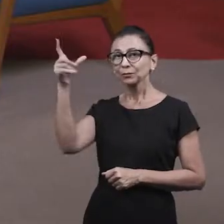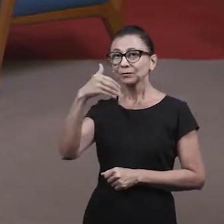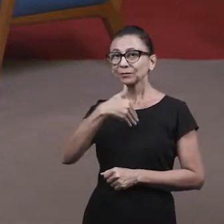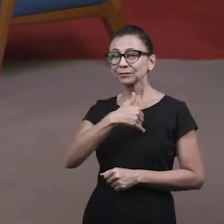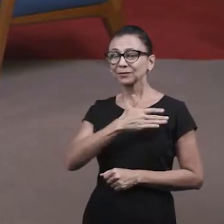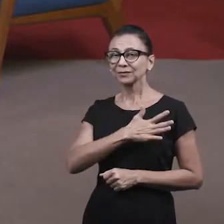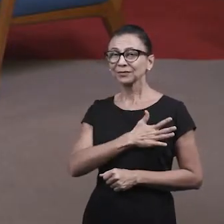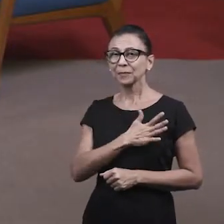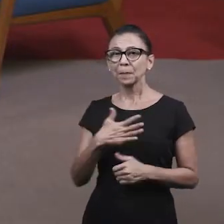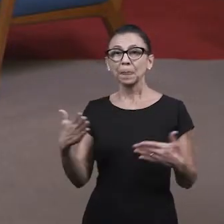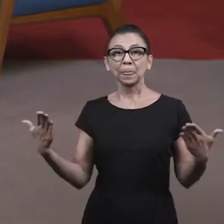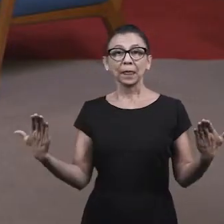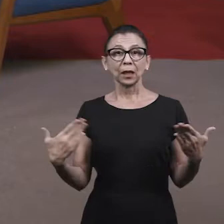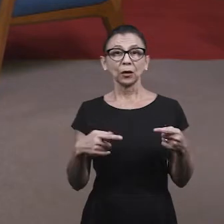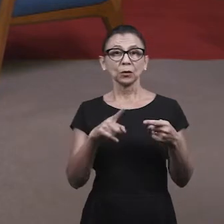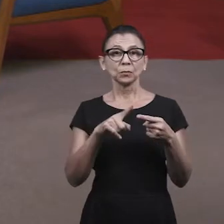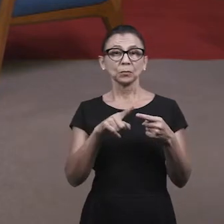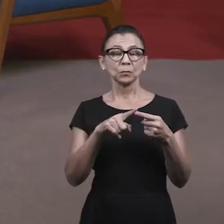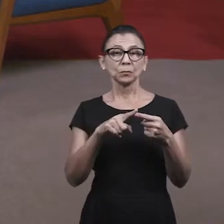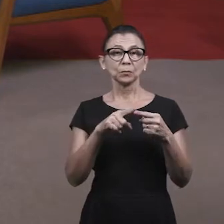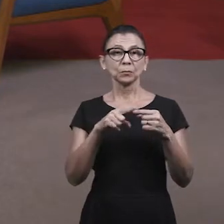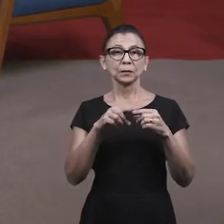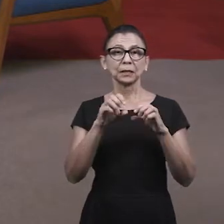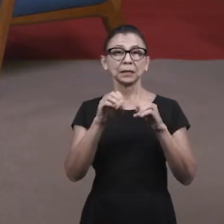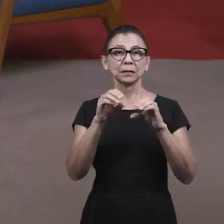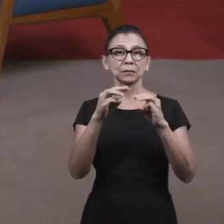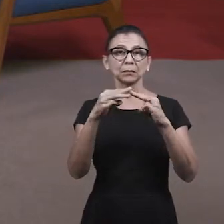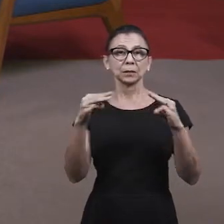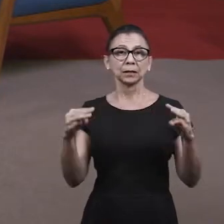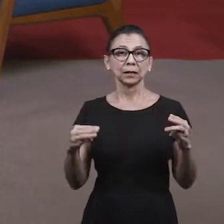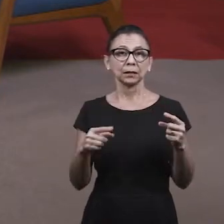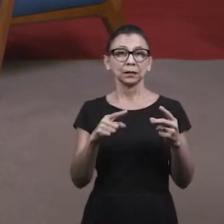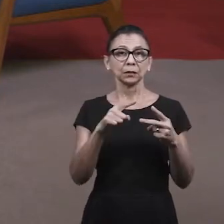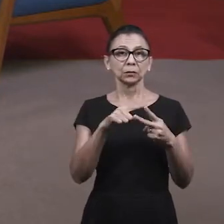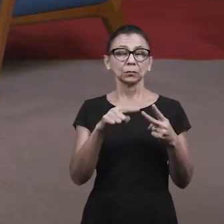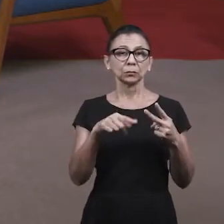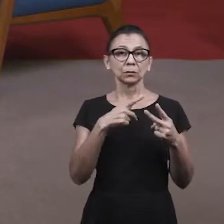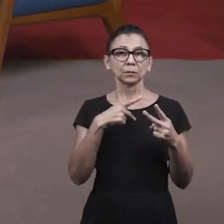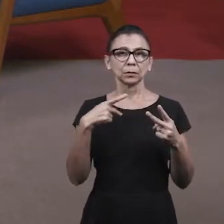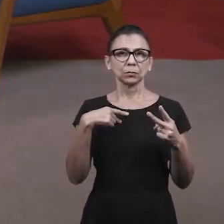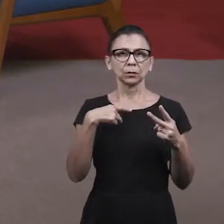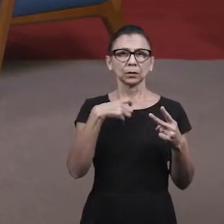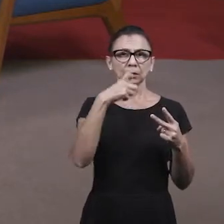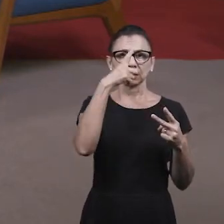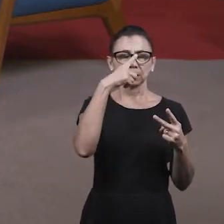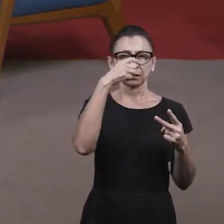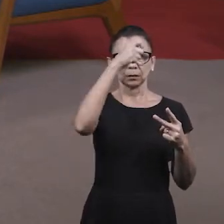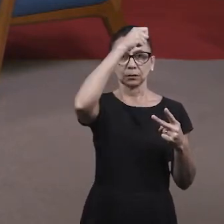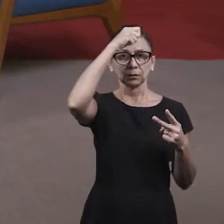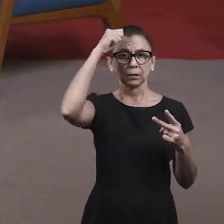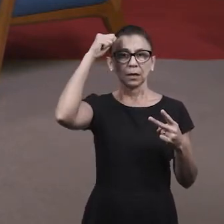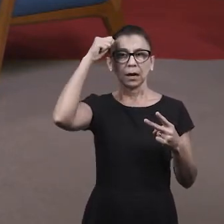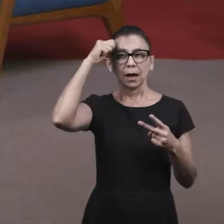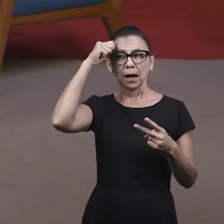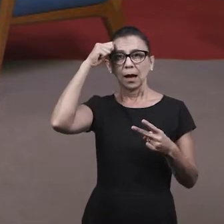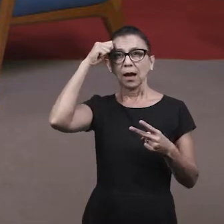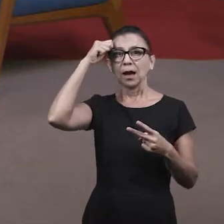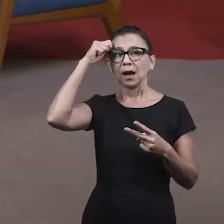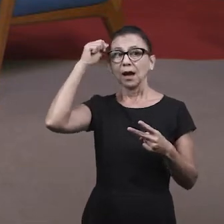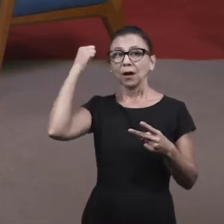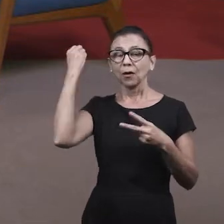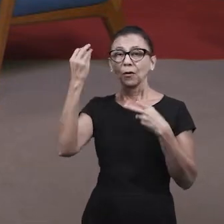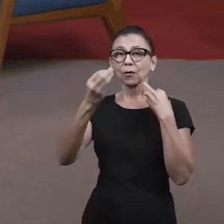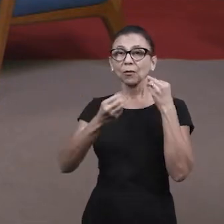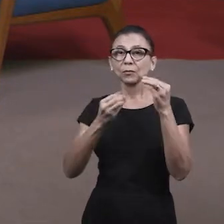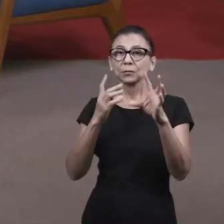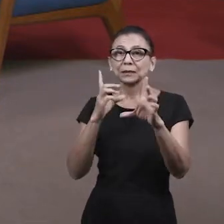votre être. Et dans la promotion d'aujourd'hui, dans le volet Leçon du Manaïm avec le pasteur Daniel Morir et Serge Sauze, nous parlerons sur